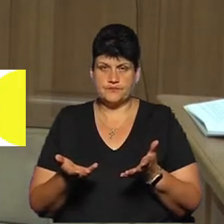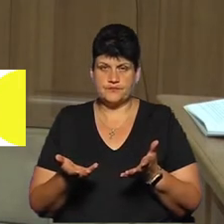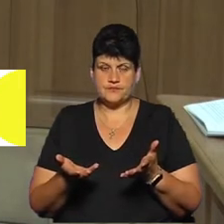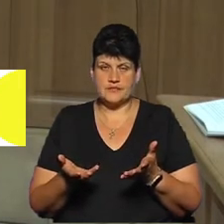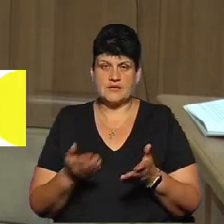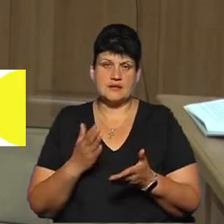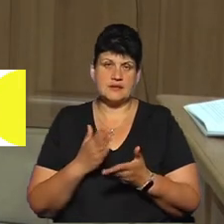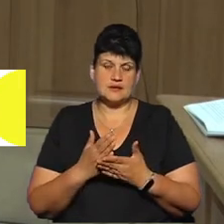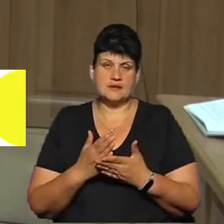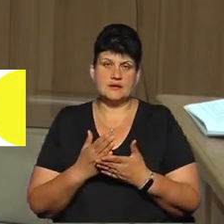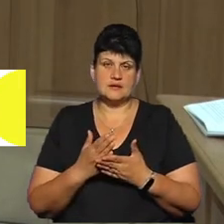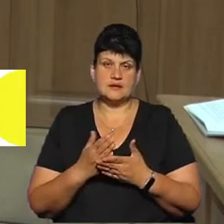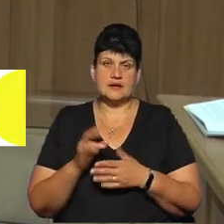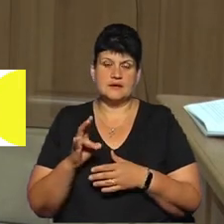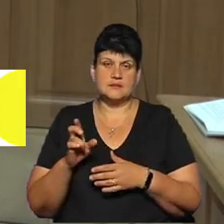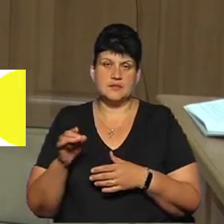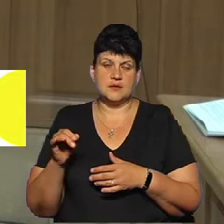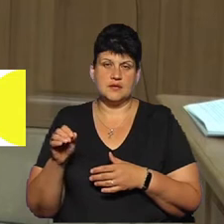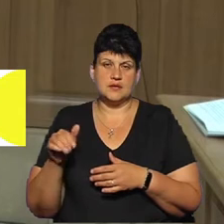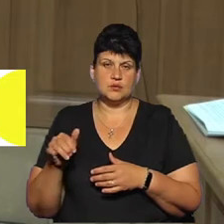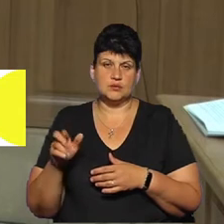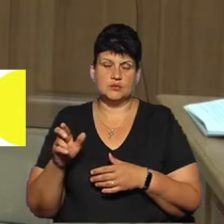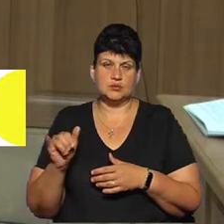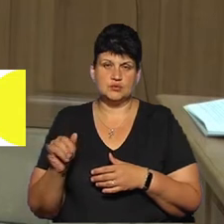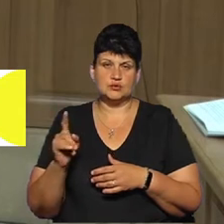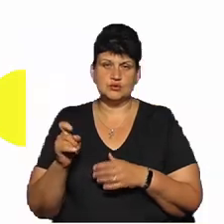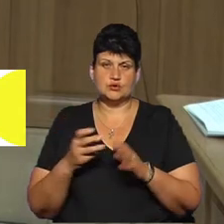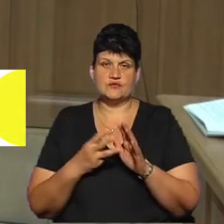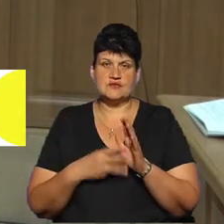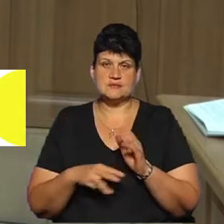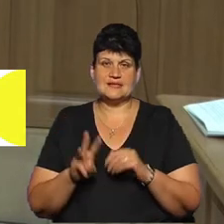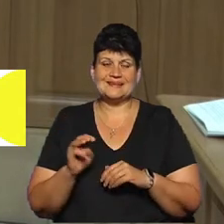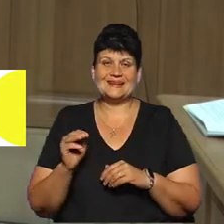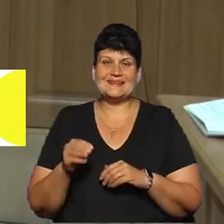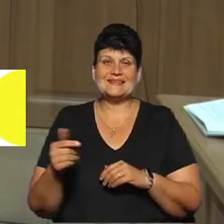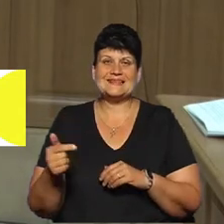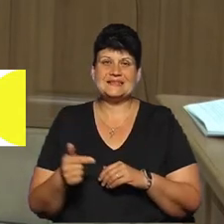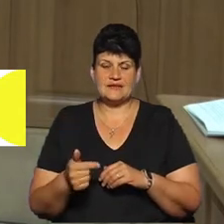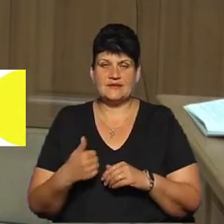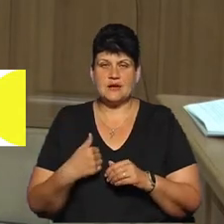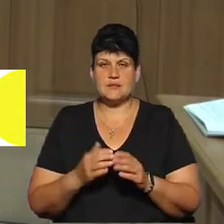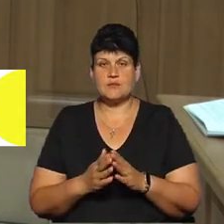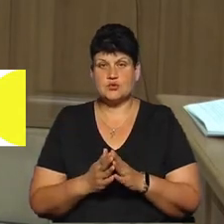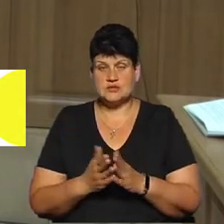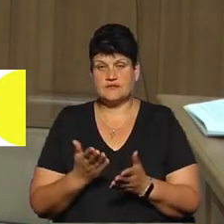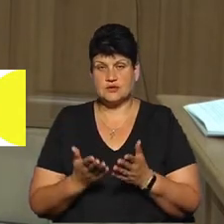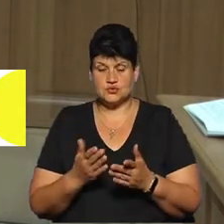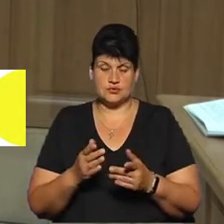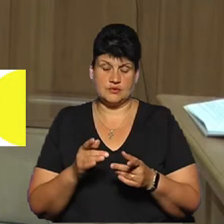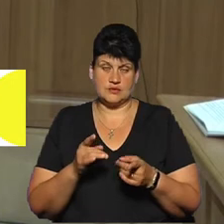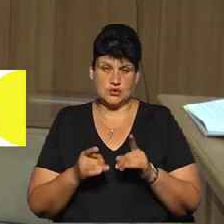курсу НБУ 183 тисяч гривень. Я би просив, якщо дійсно суд прийде до переконання, що